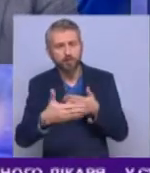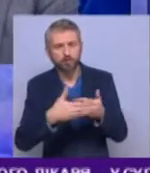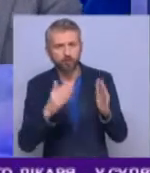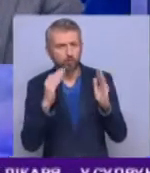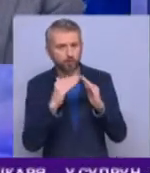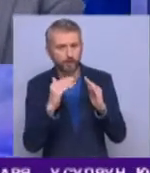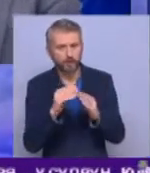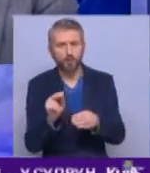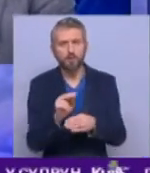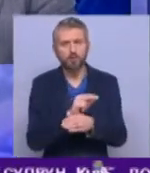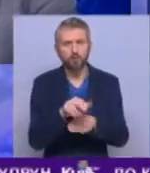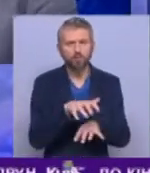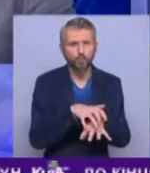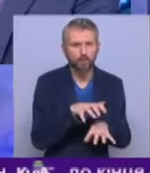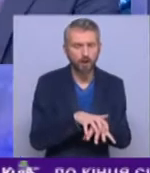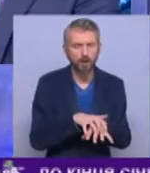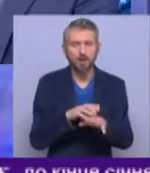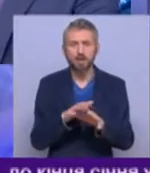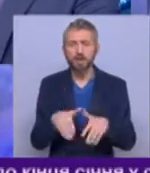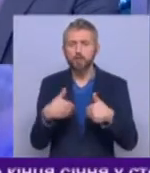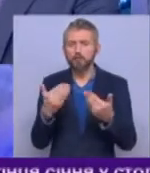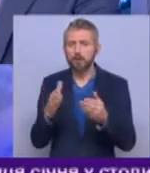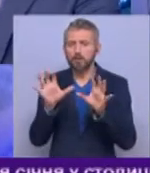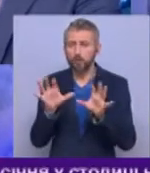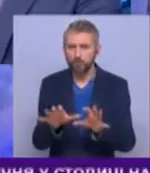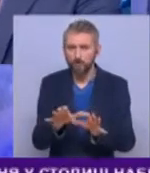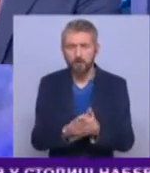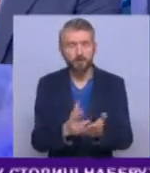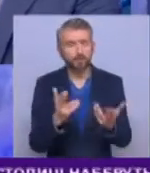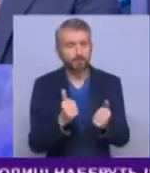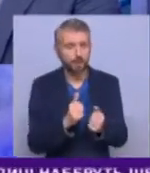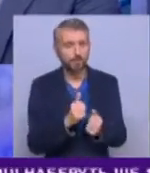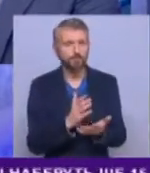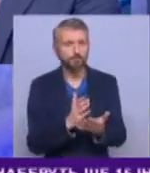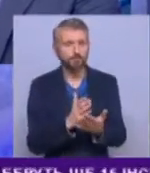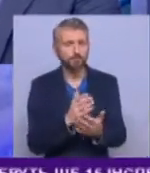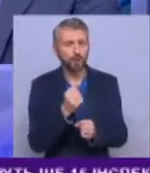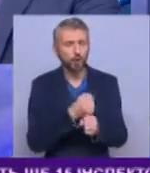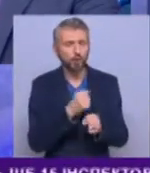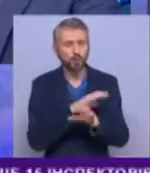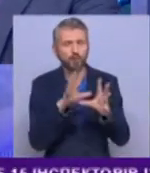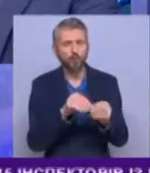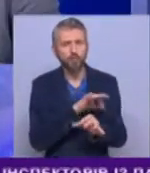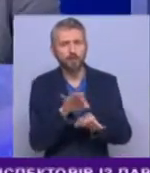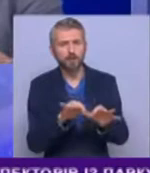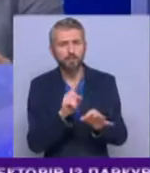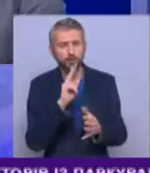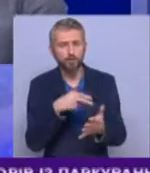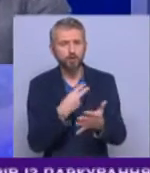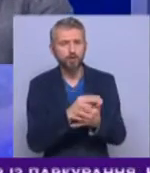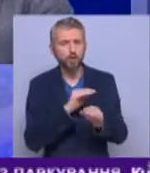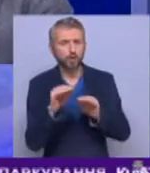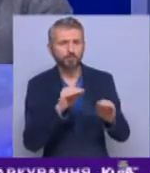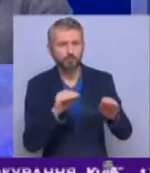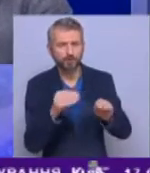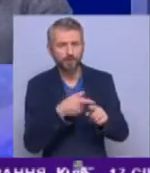будинку. Ремонт і взуття, запропонувати легалізуватися. Абсолютно вірно. Так. Тобто розроблена комплексна схема, яка передбачає розміщення